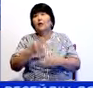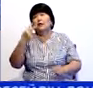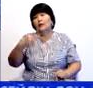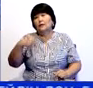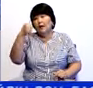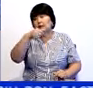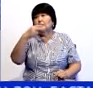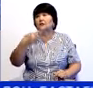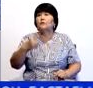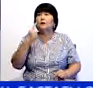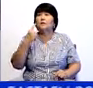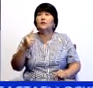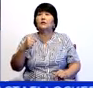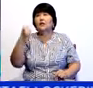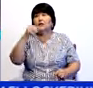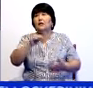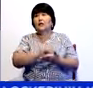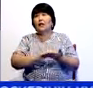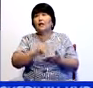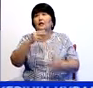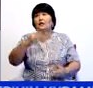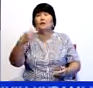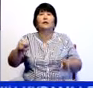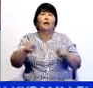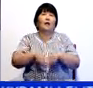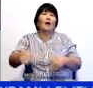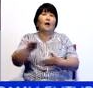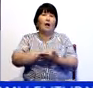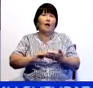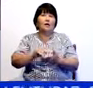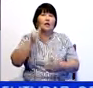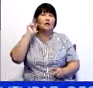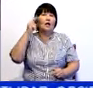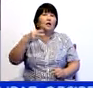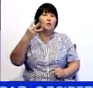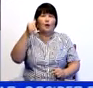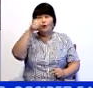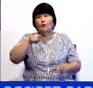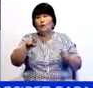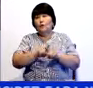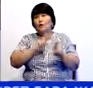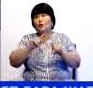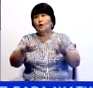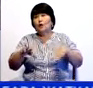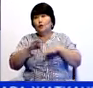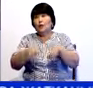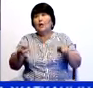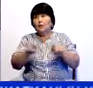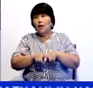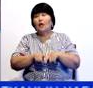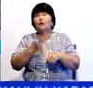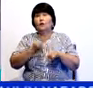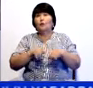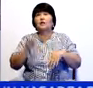жылы, 21-ші жылы бізде қайталанады, 22-ші жылы тағы да қайталанады. Ертең 23-ші жылы тағы да отырыс ұйымдастырамыз, тағы да осы